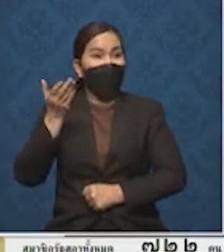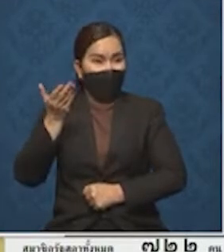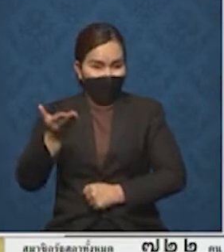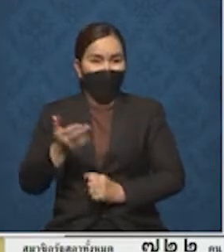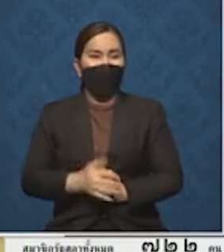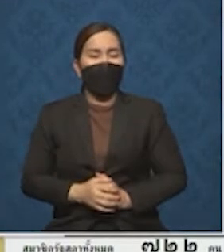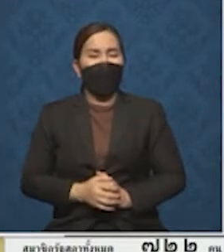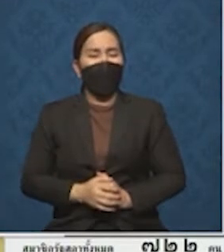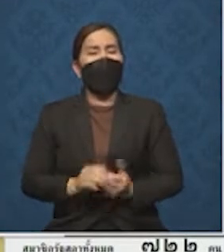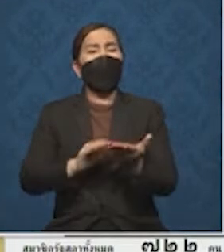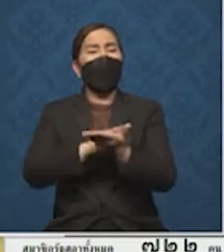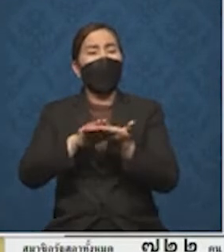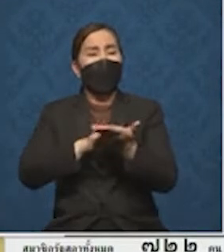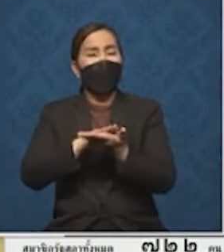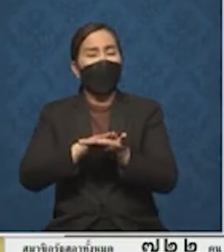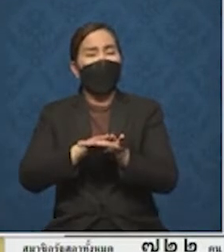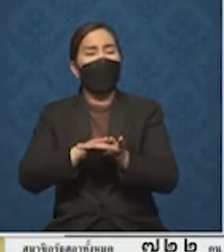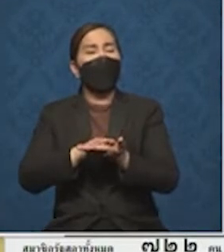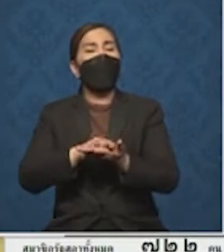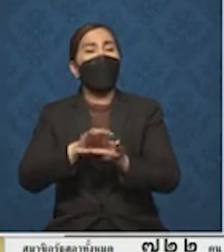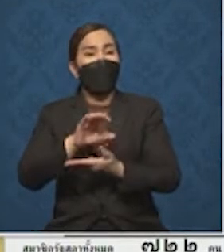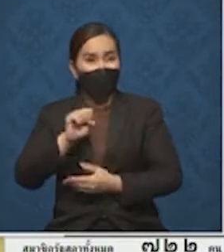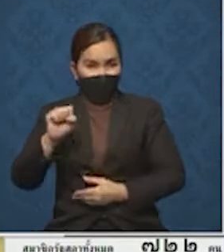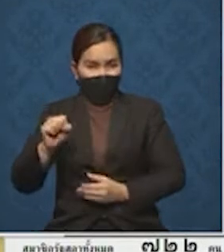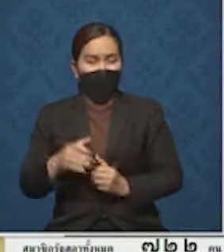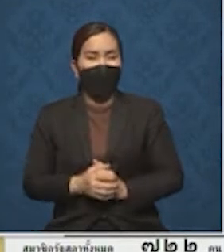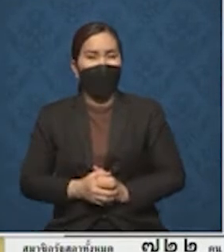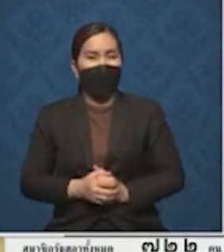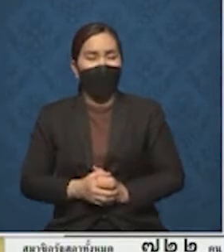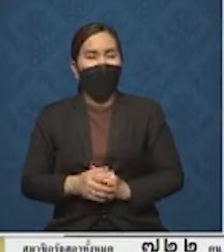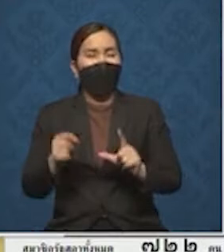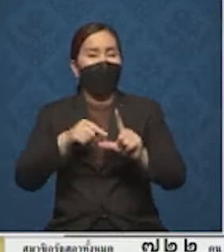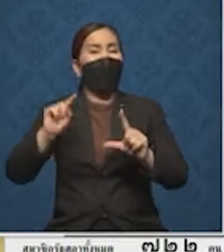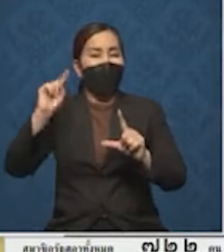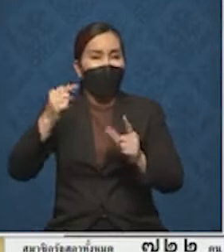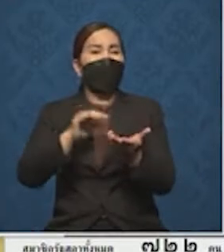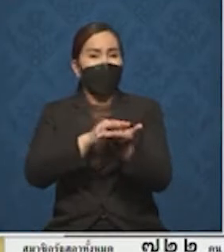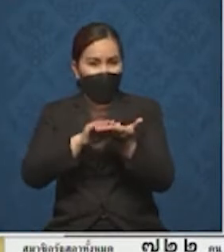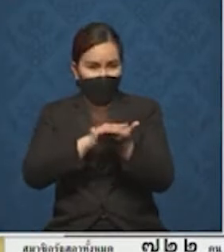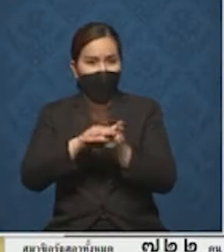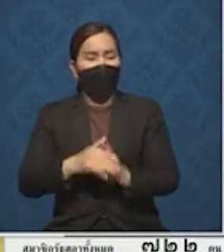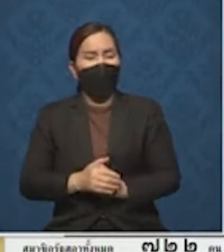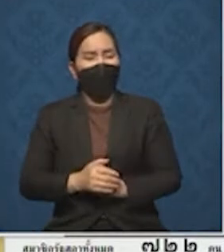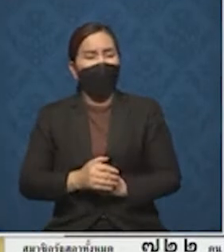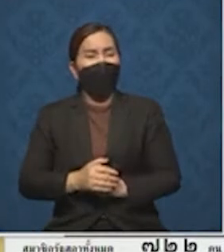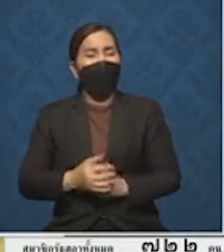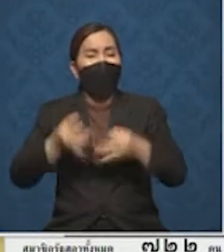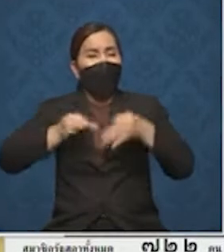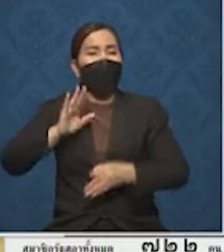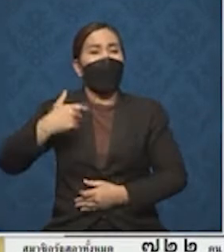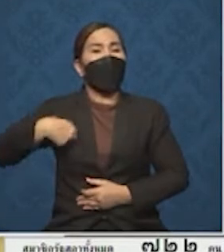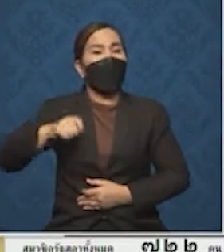ผมตองขอโทษเพื่อนสมาชิกพักอนาคตใหม่ดวยนะครับอัี้เป็คำวนิจฉย